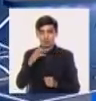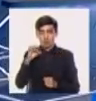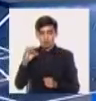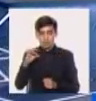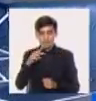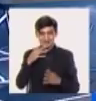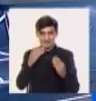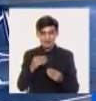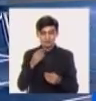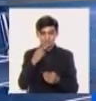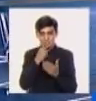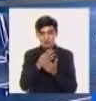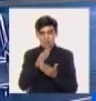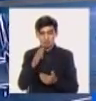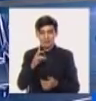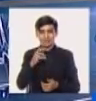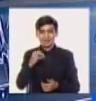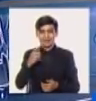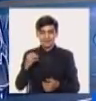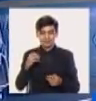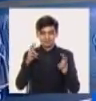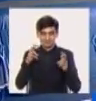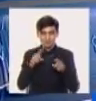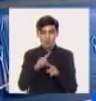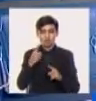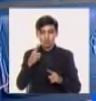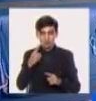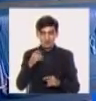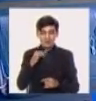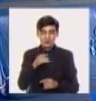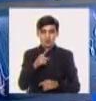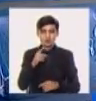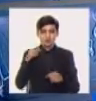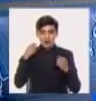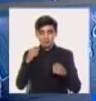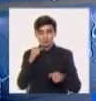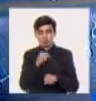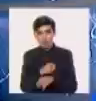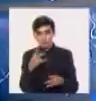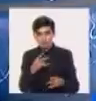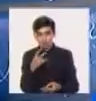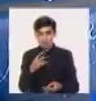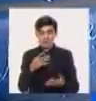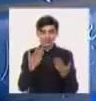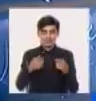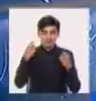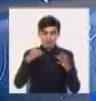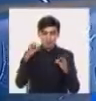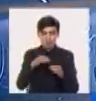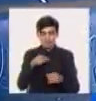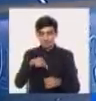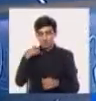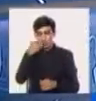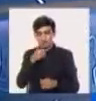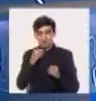21:00-де эфирге шығады. Негенің бүгінгі тақырыбы тойды тоқтату керек пе? Мемлекеттік деңгейдегі мерейтойлар биыл қалай